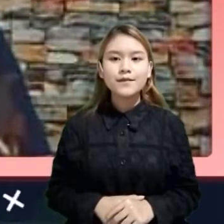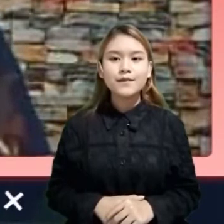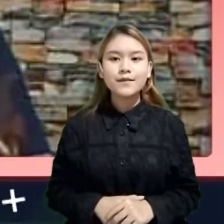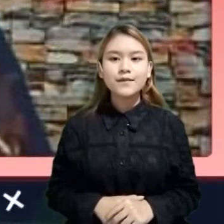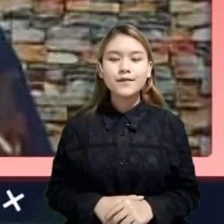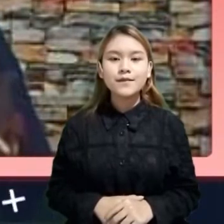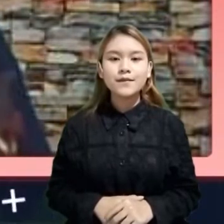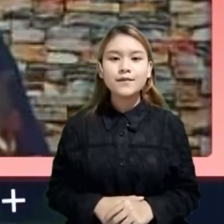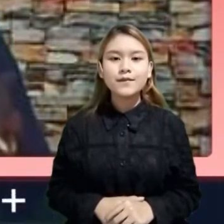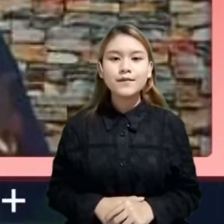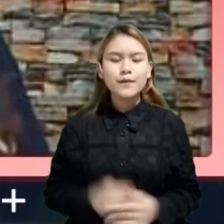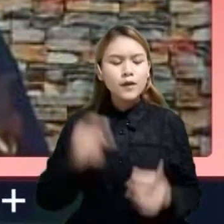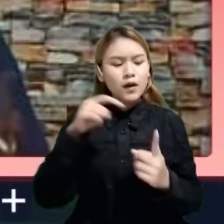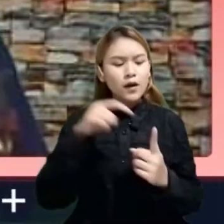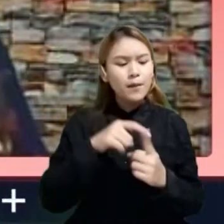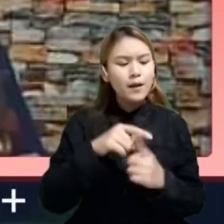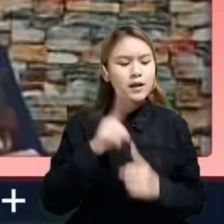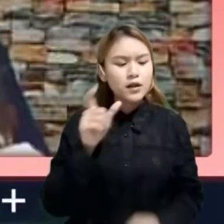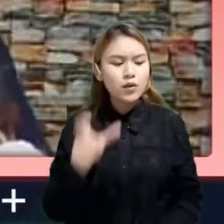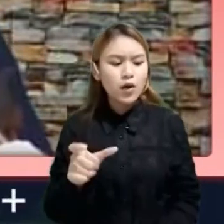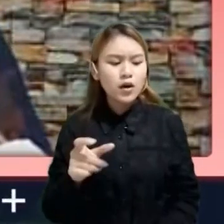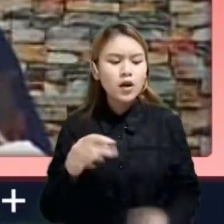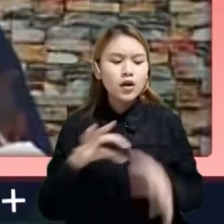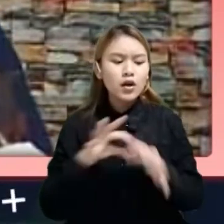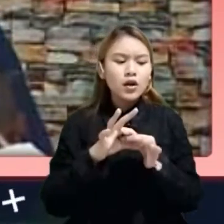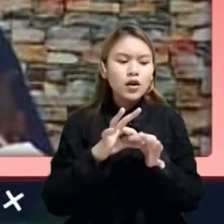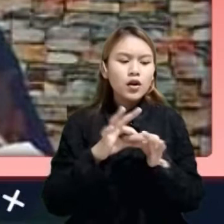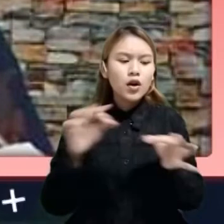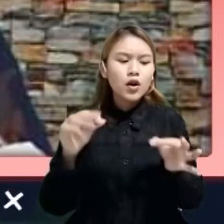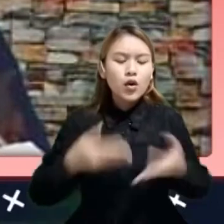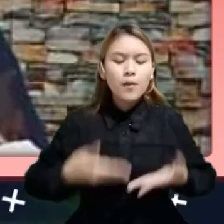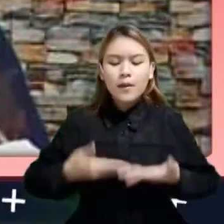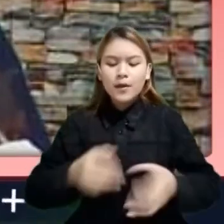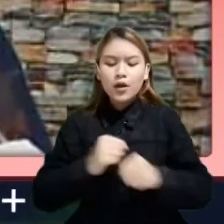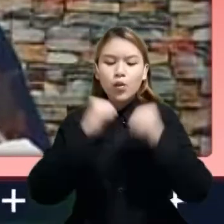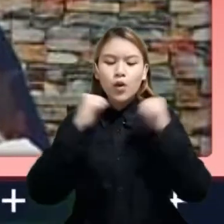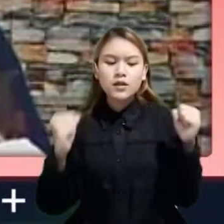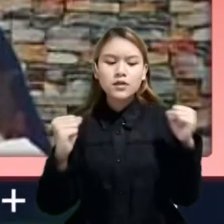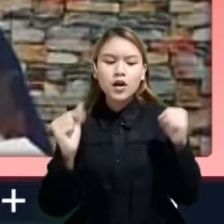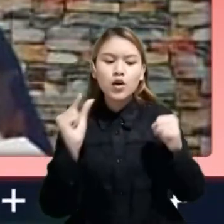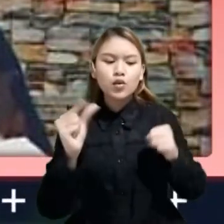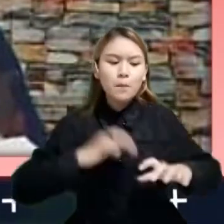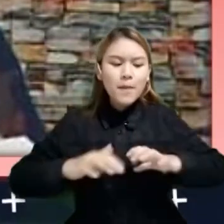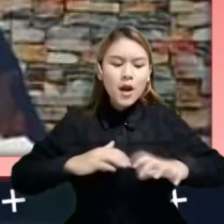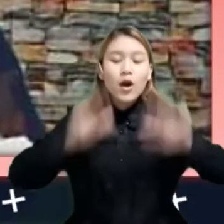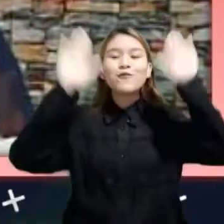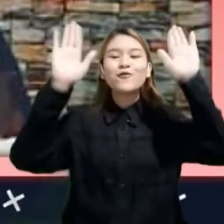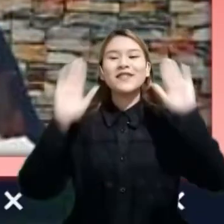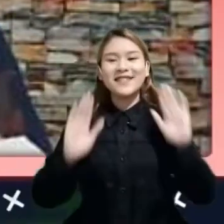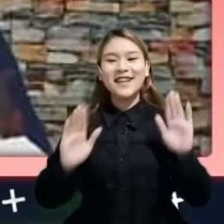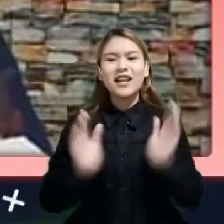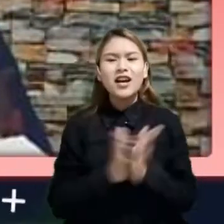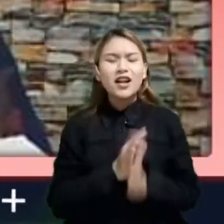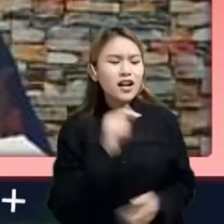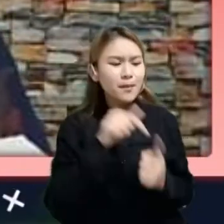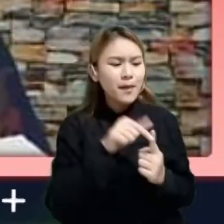kepada yang seorang Roh memberi kuasa untuk mengadakan mujizat, dan kepada yang lain Ia memberikan